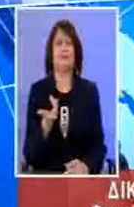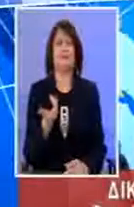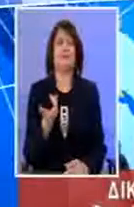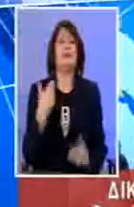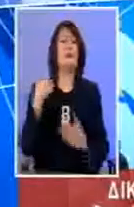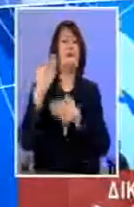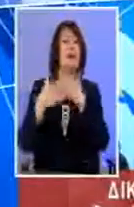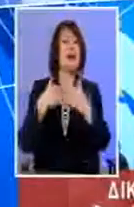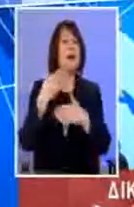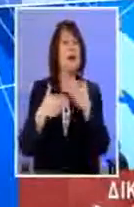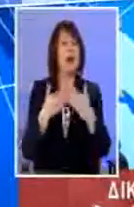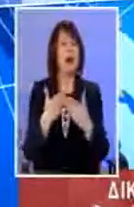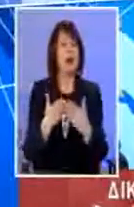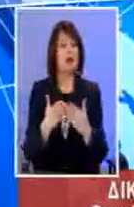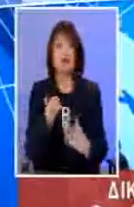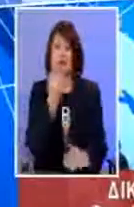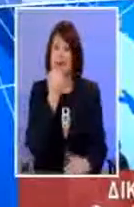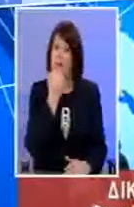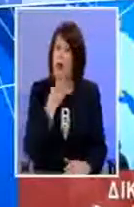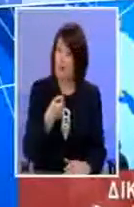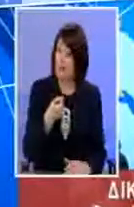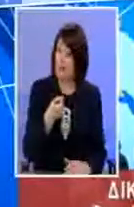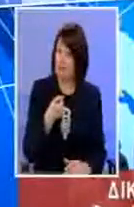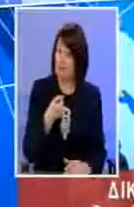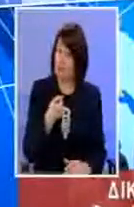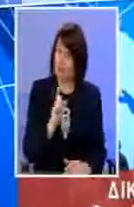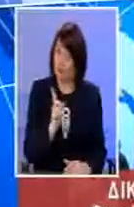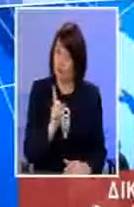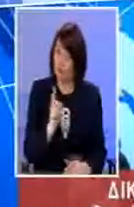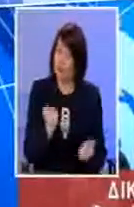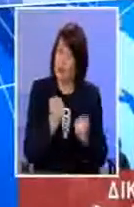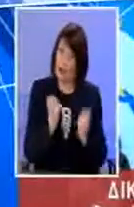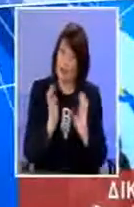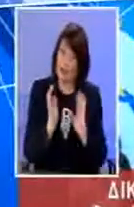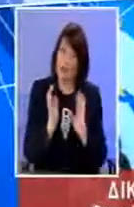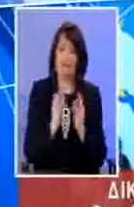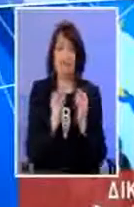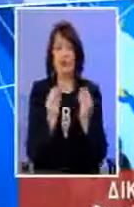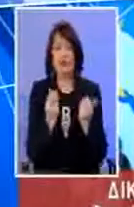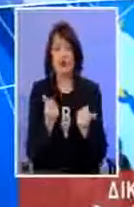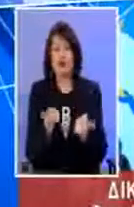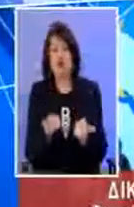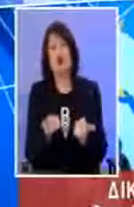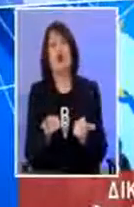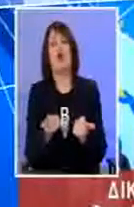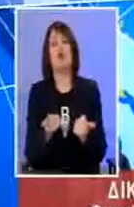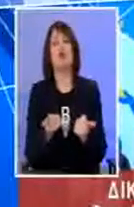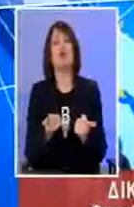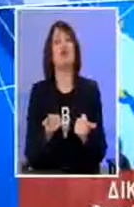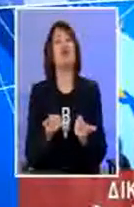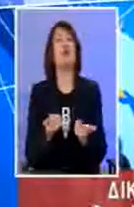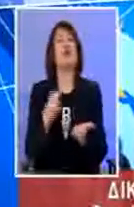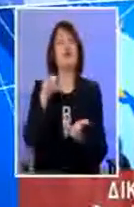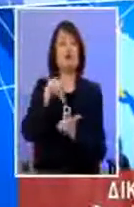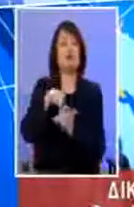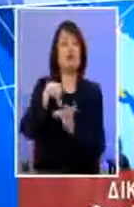παραδόσεις με την κακή έννοια του όρου, ο τρόπος άρθρωσης των αστικών